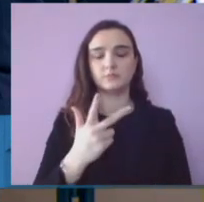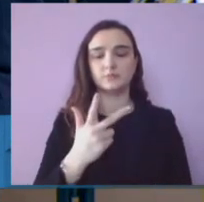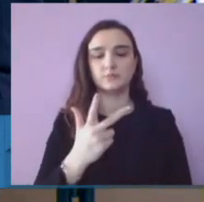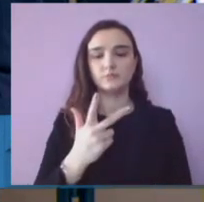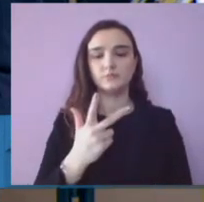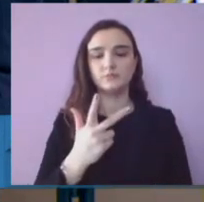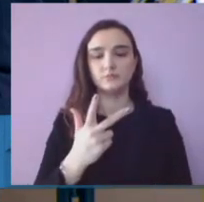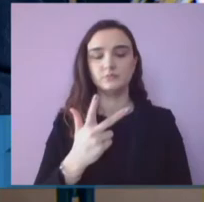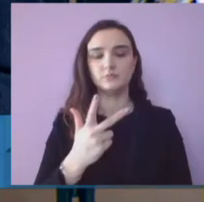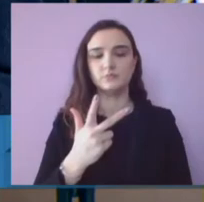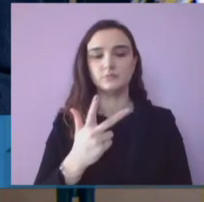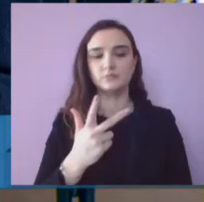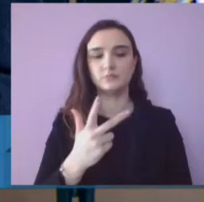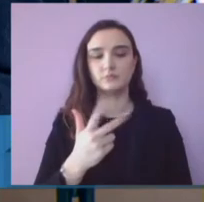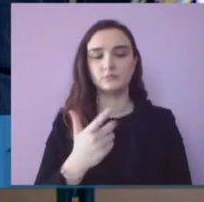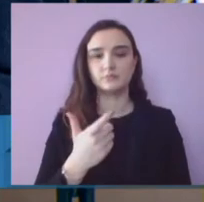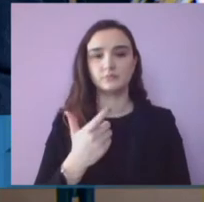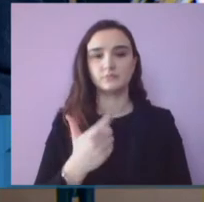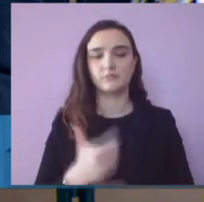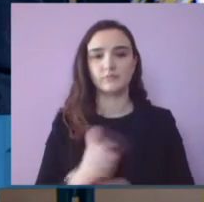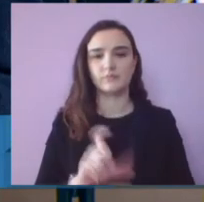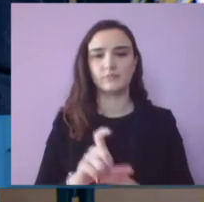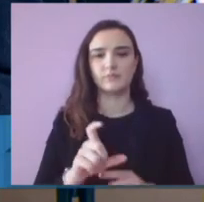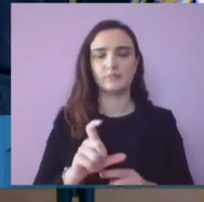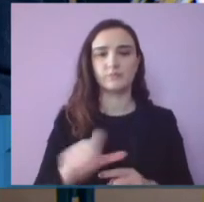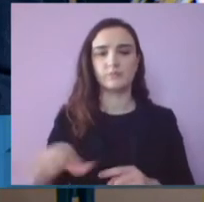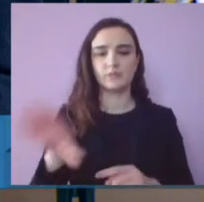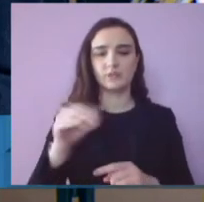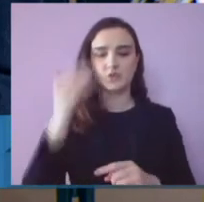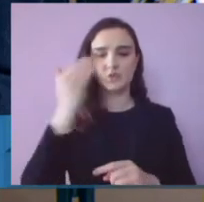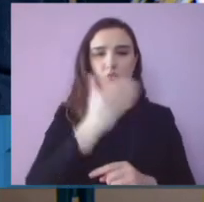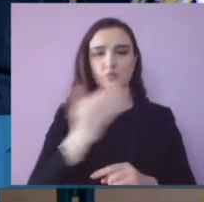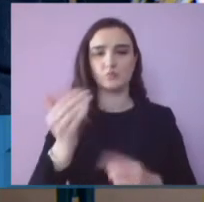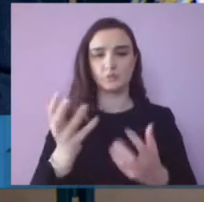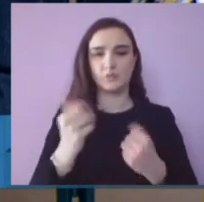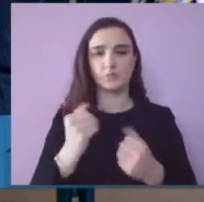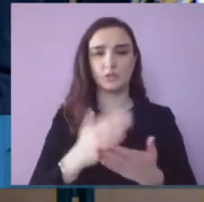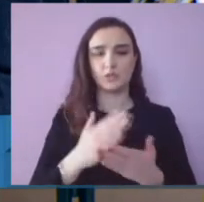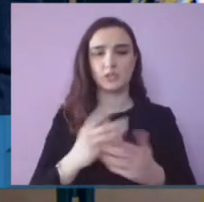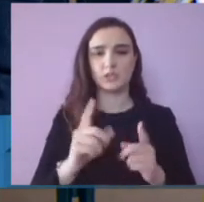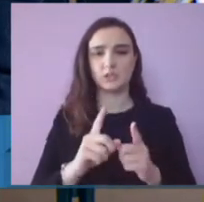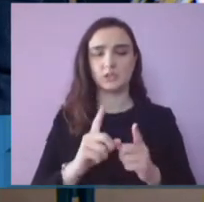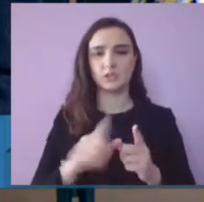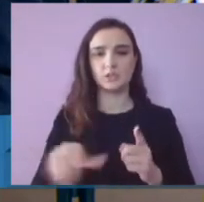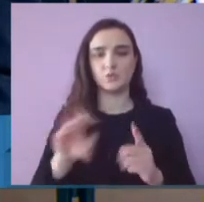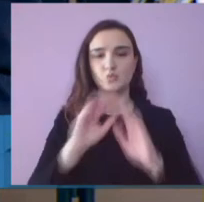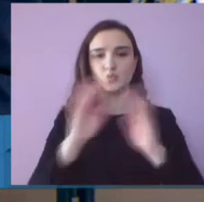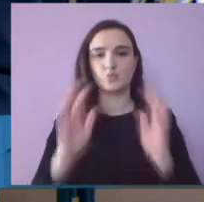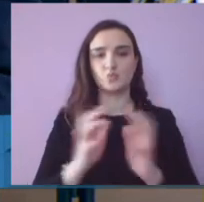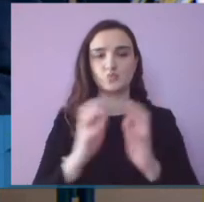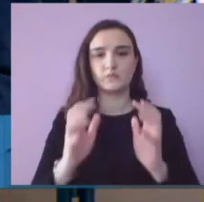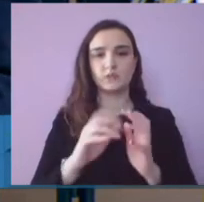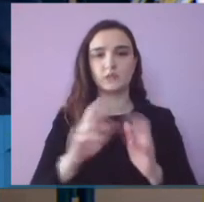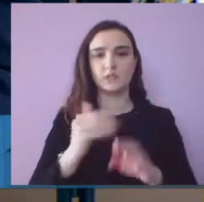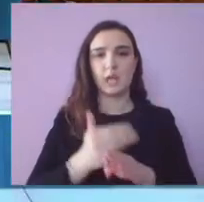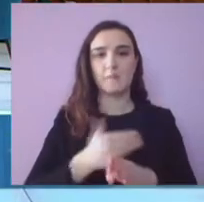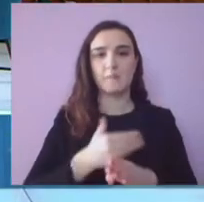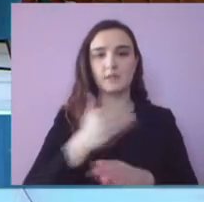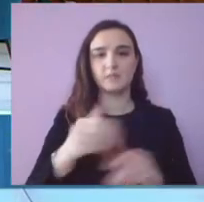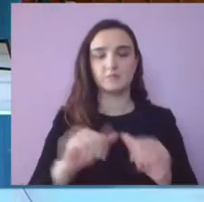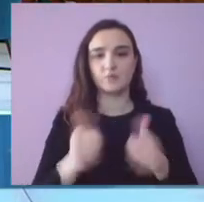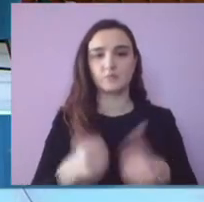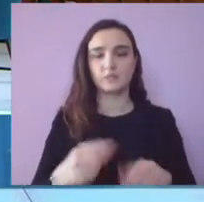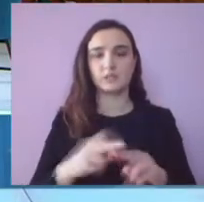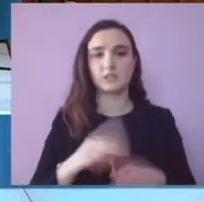კვეთრი ზეწოლისა ბავშვებზე, რომელიც საზოგადოებაში მიღებულია ზრუნვისა და ამაგის ფორმით. ეს არის